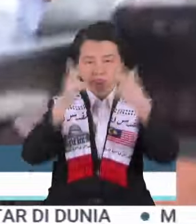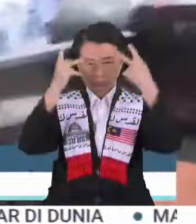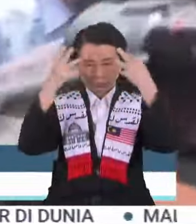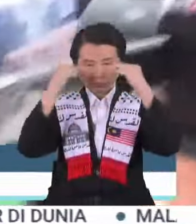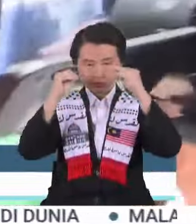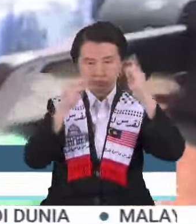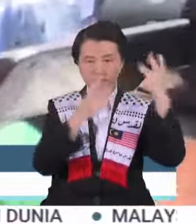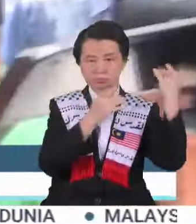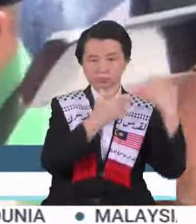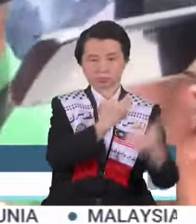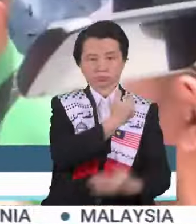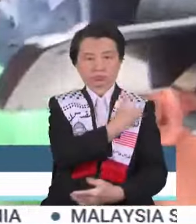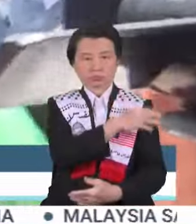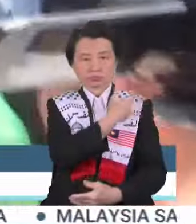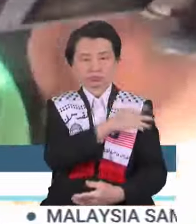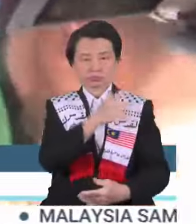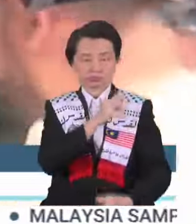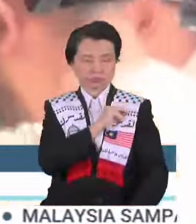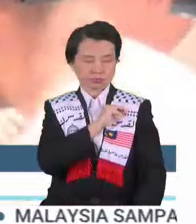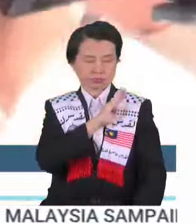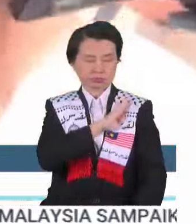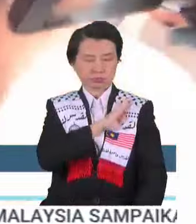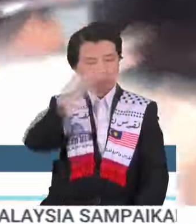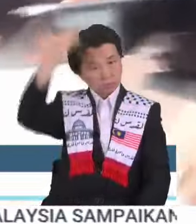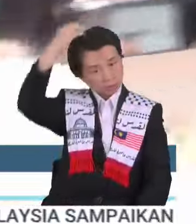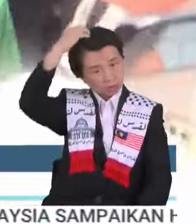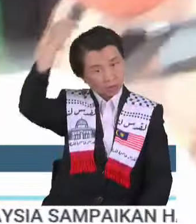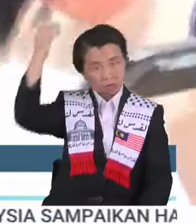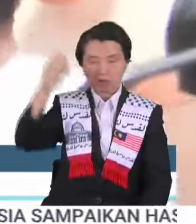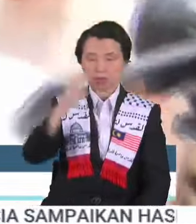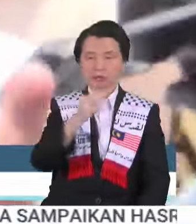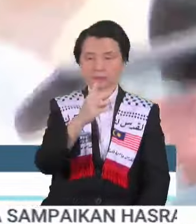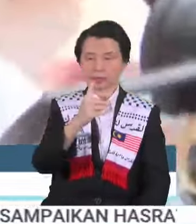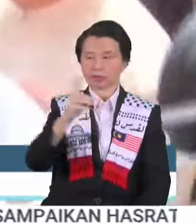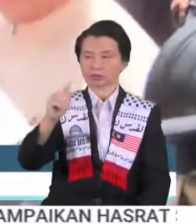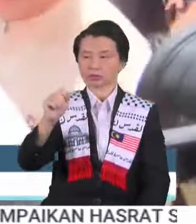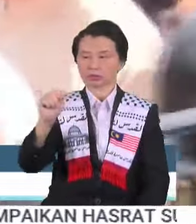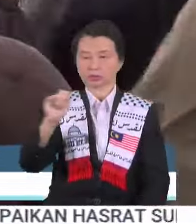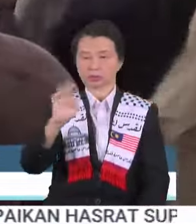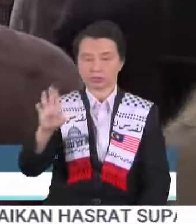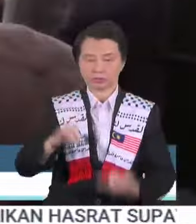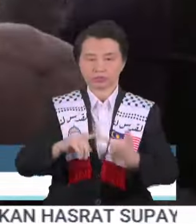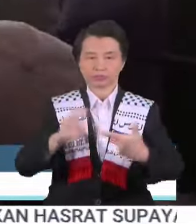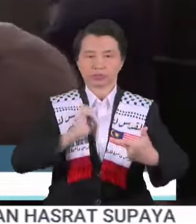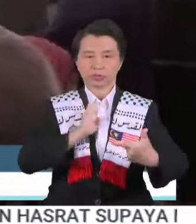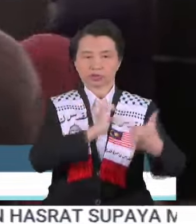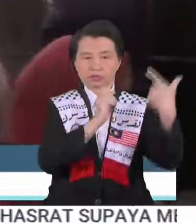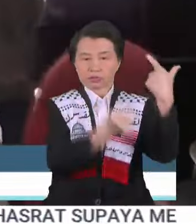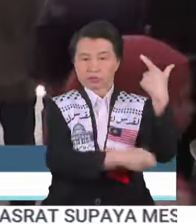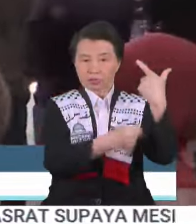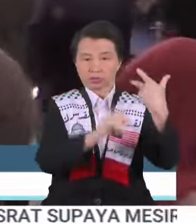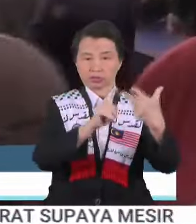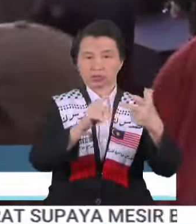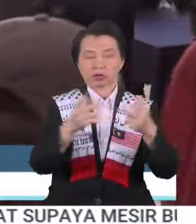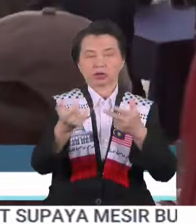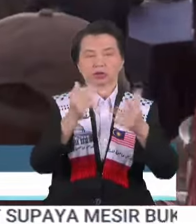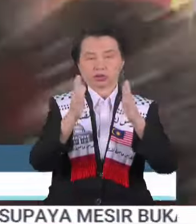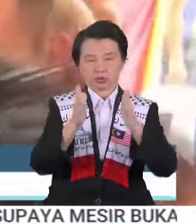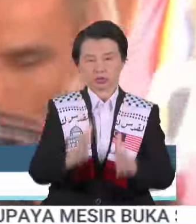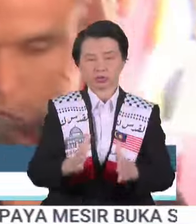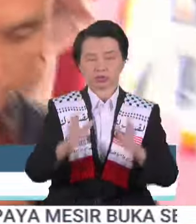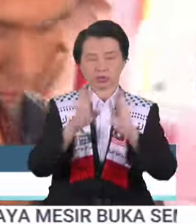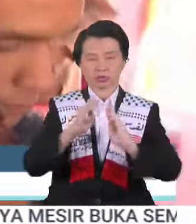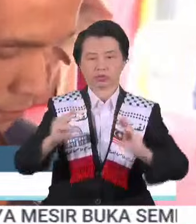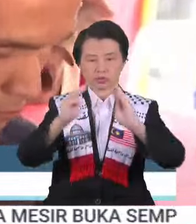disambut bekas Menteri Besar Selangor Tan Sri Muhammad Muhammad Taib, Exco Negeri Borhan Aman Shah dan pengurusan masjid juga